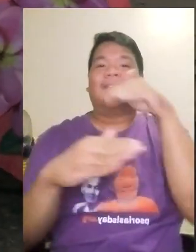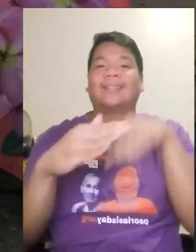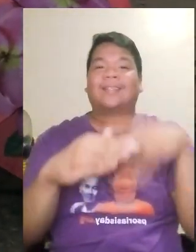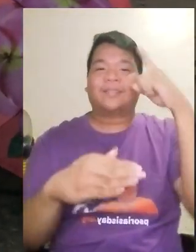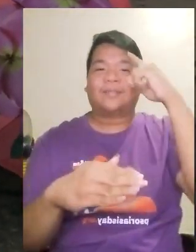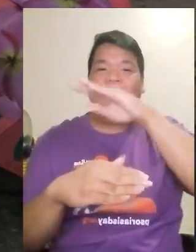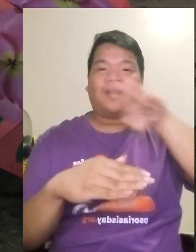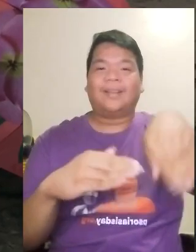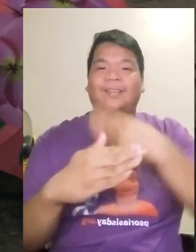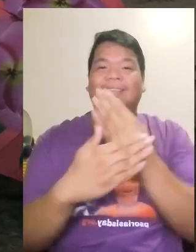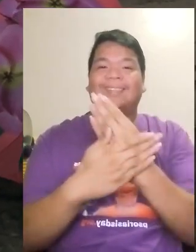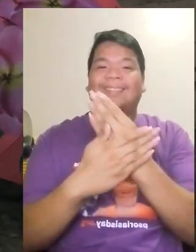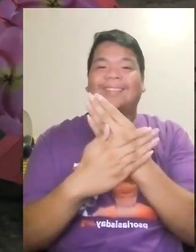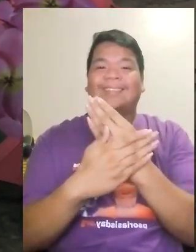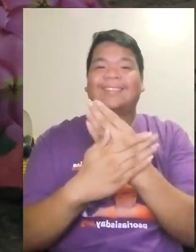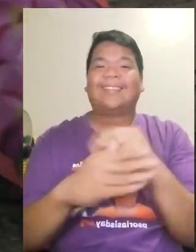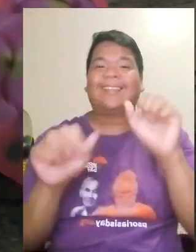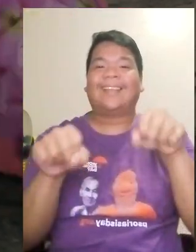Access for all,